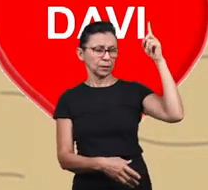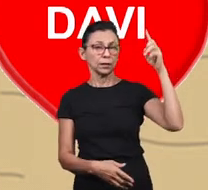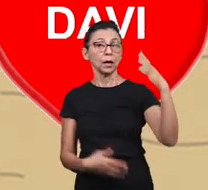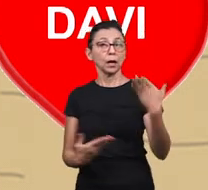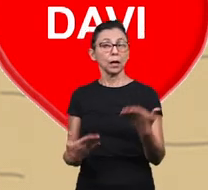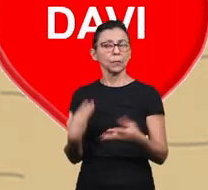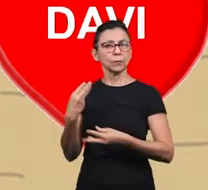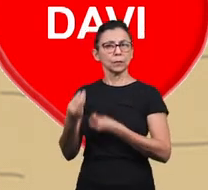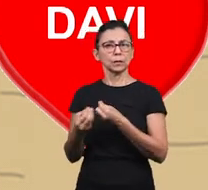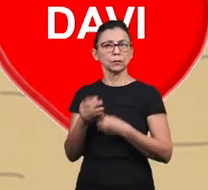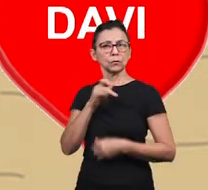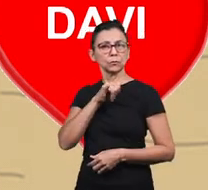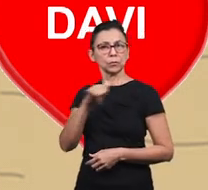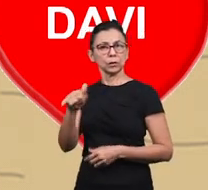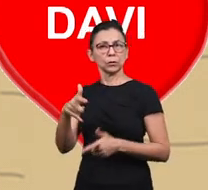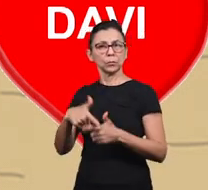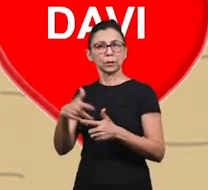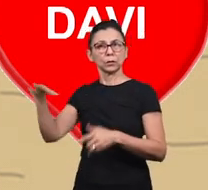parlé cela